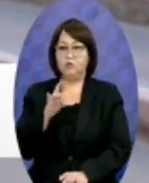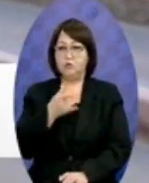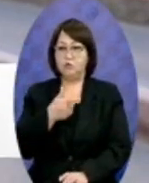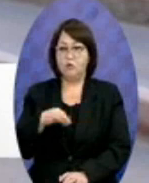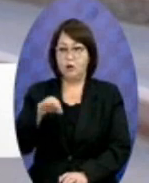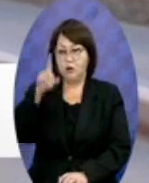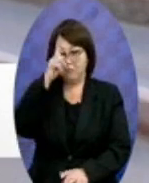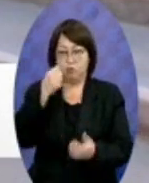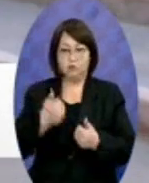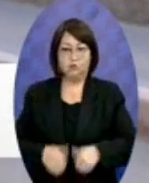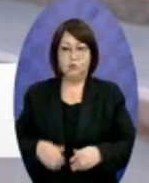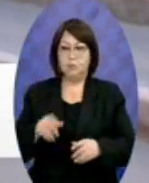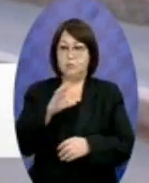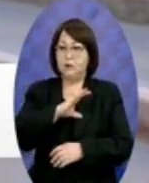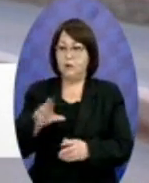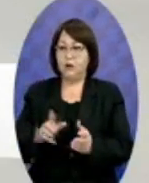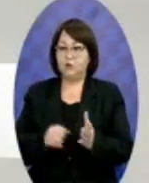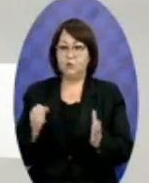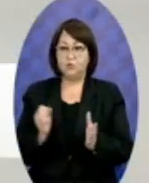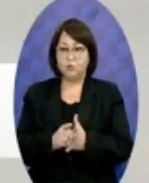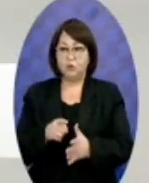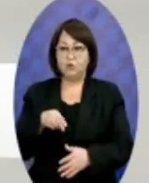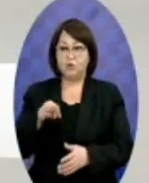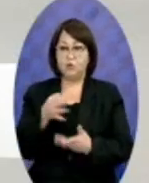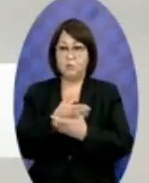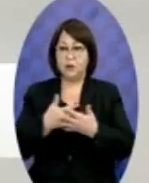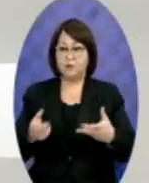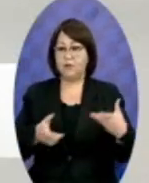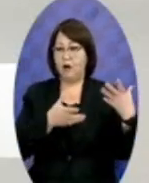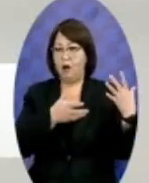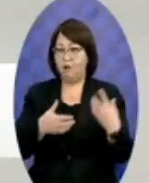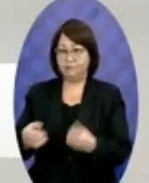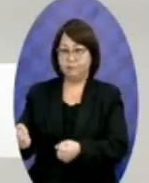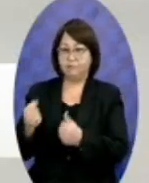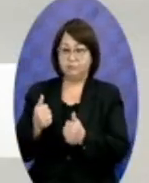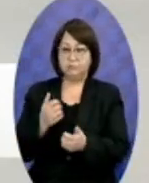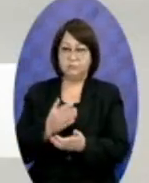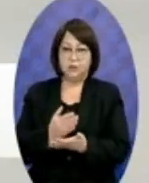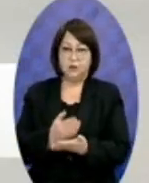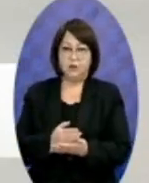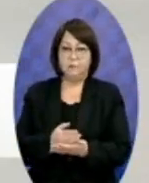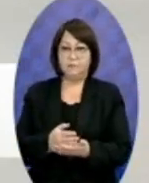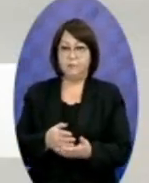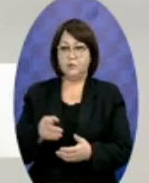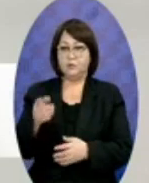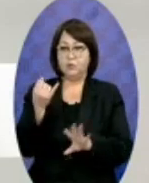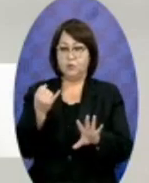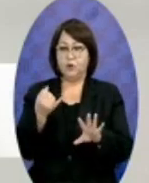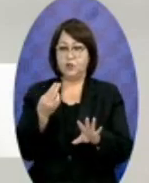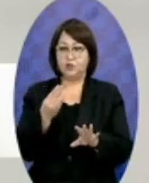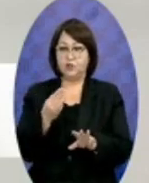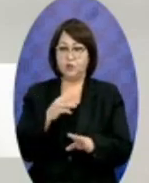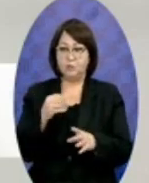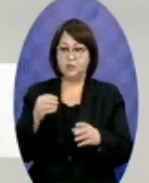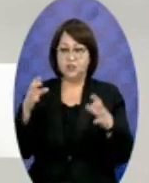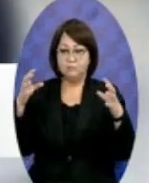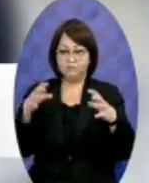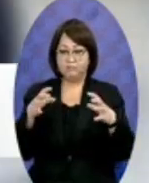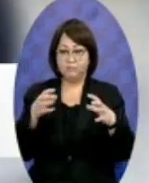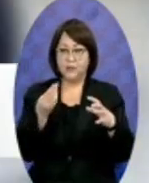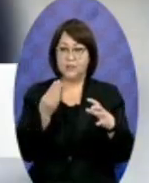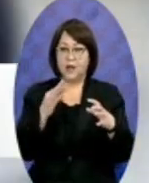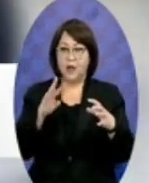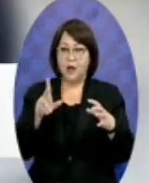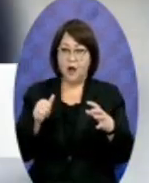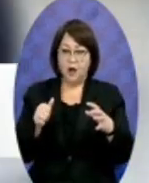нэн шаардлагатай байгаа тоног төхөөрөмжүүдийг гаргуулж өгсөн байдаг юм аа. Фото эмчилгээний 6 ширхэг төхөөрөмж, за тэгээд шаардлагыг эмчдэг 2 ширхэг